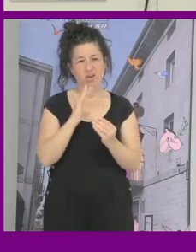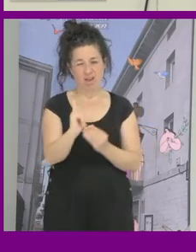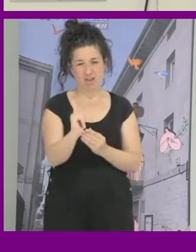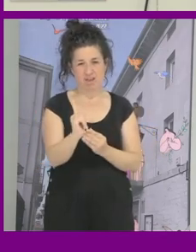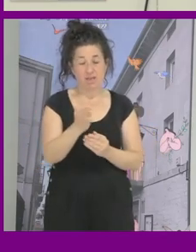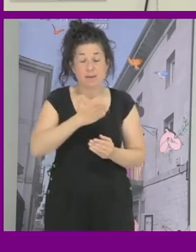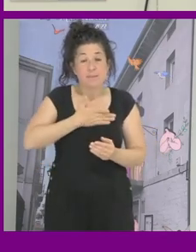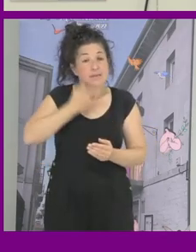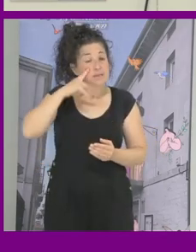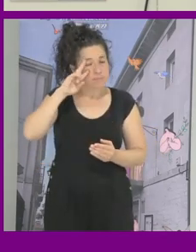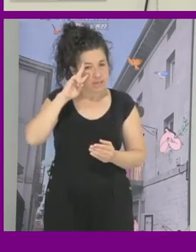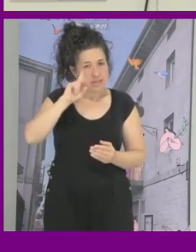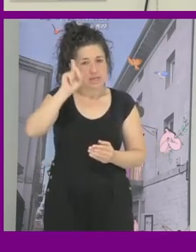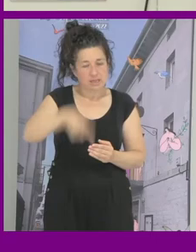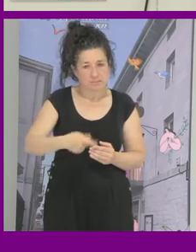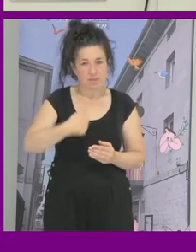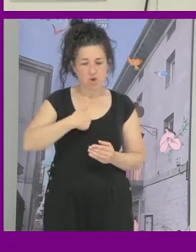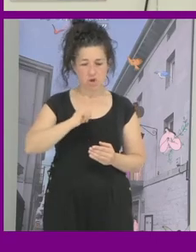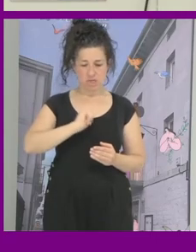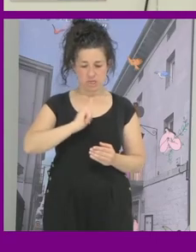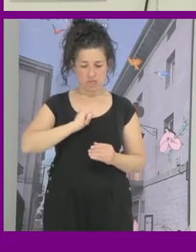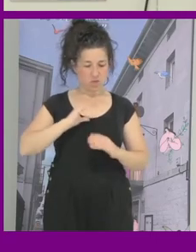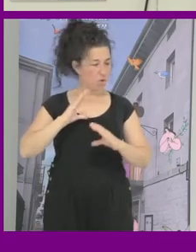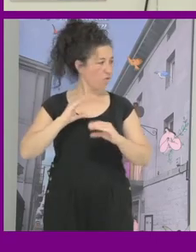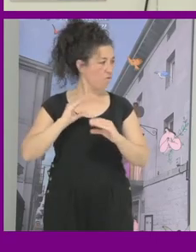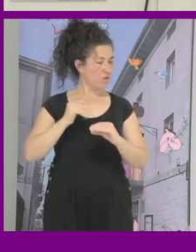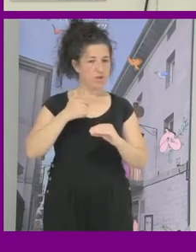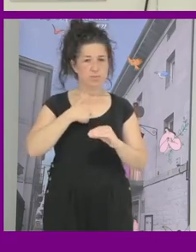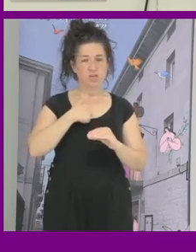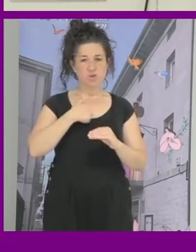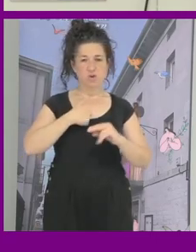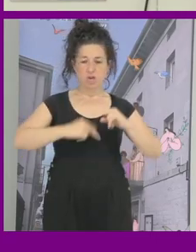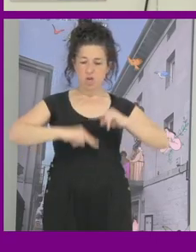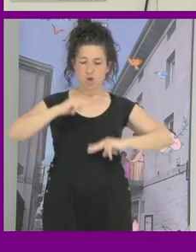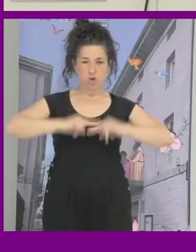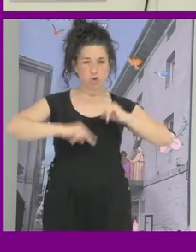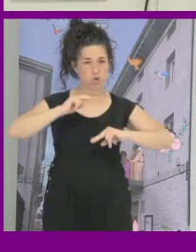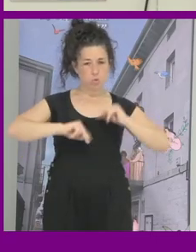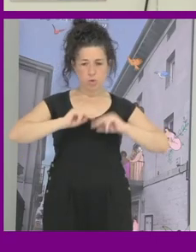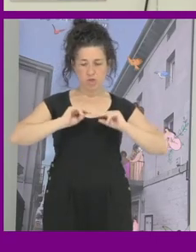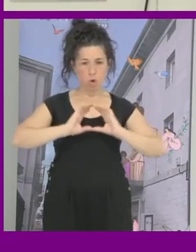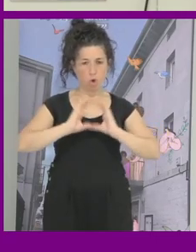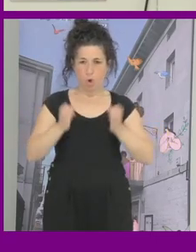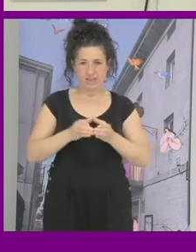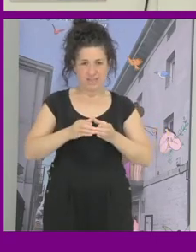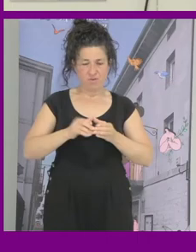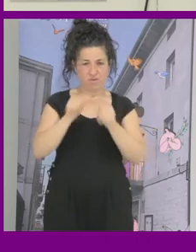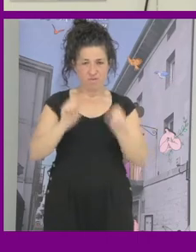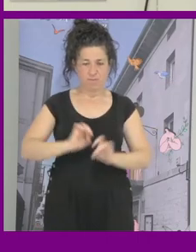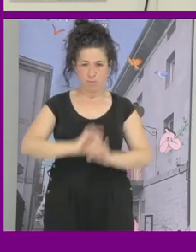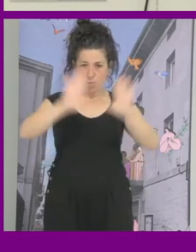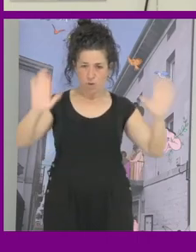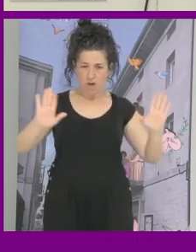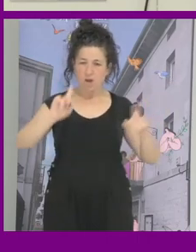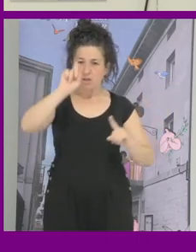Nire bizipenetik bebainik nire boio nortasuna oso modu argi batean eraiki dut kolektiboki, osea, gero naiz eta